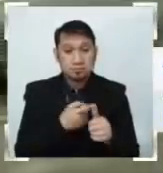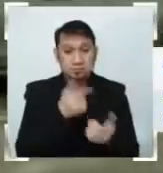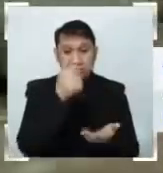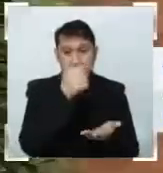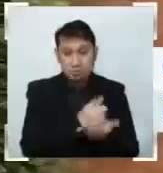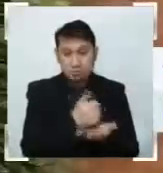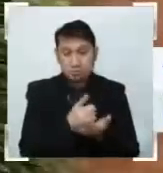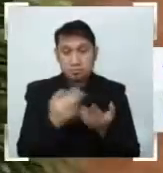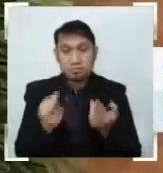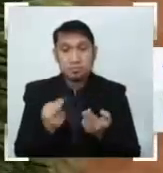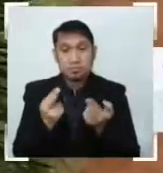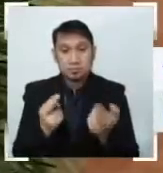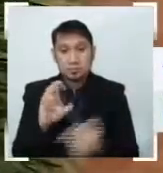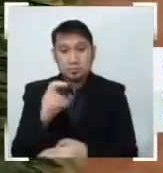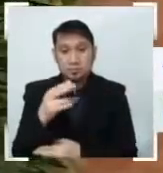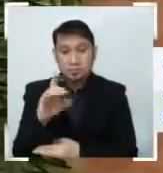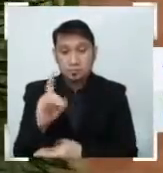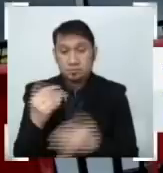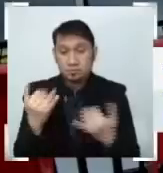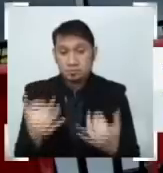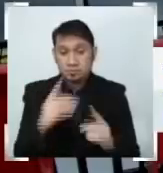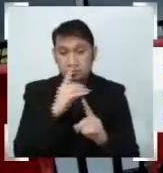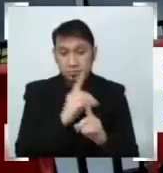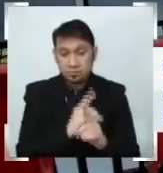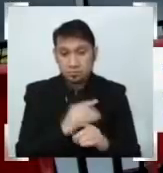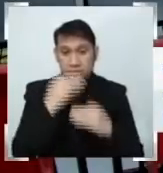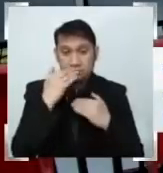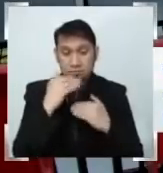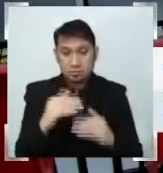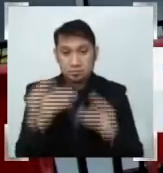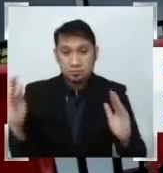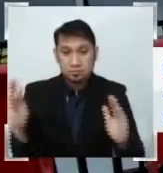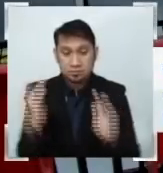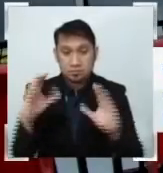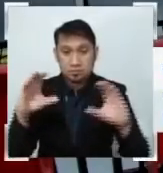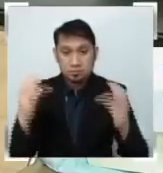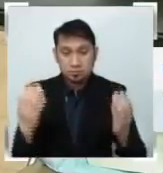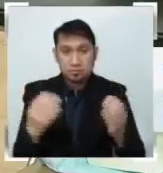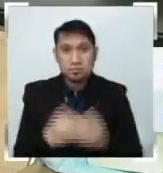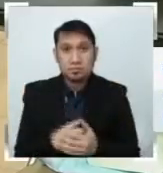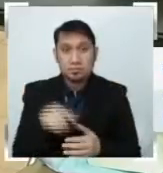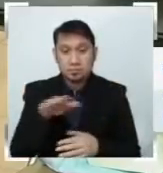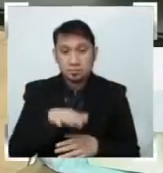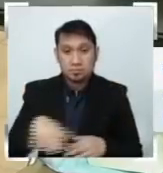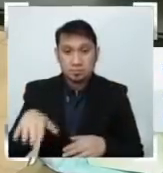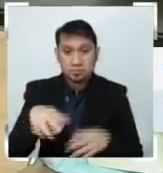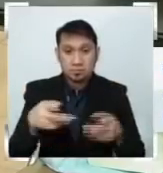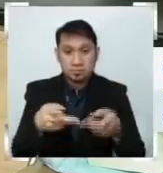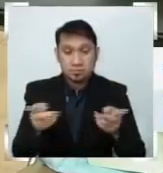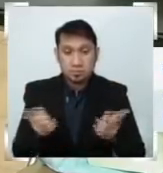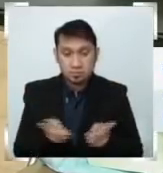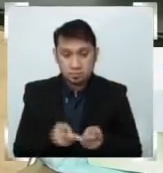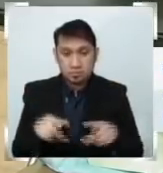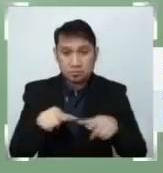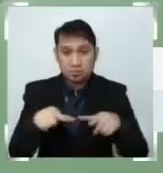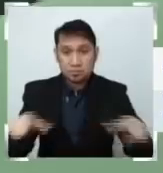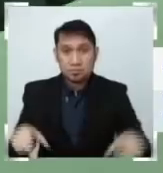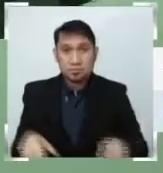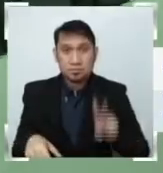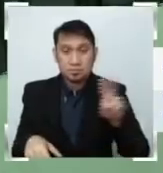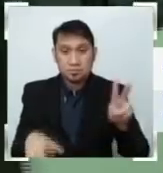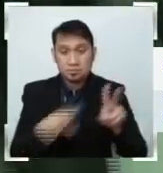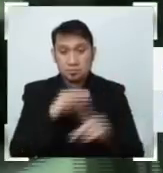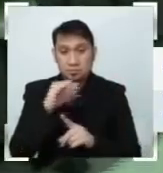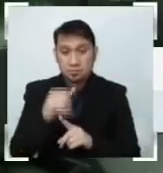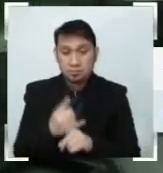CHED na payagan na ngayong Disyembre ang limited in-person classes sa mga lugar na nasa ilalim ng Alert Level 2 at sa Enero naman ang mga nasa Alert Level 3. Ngayong